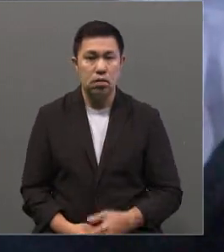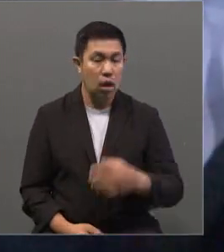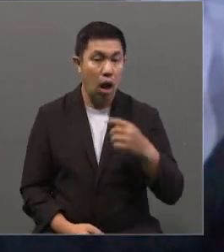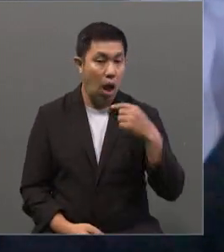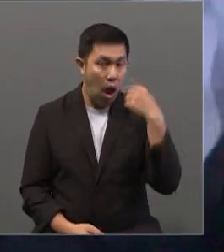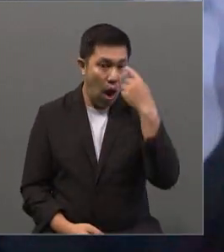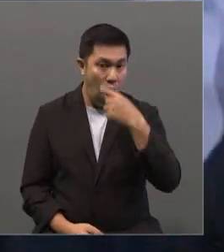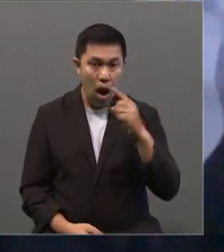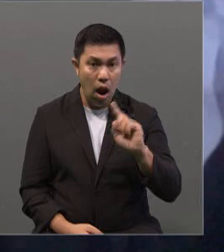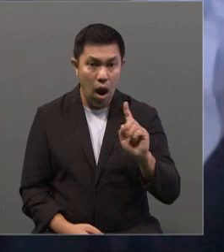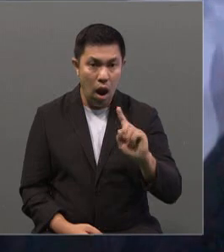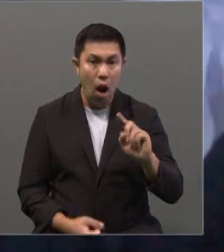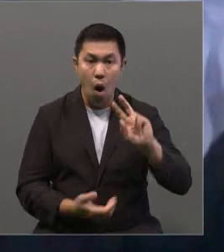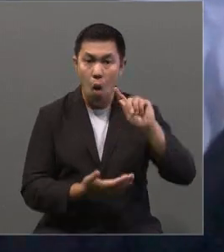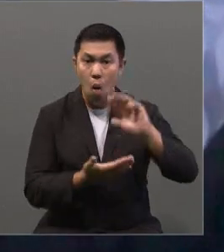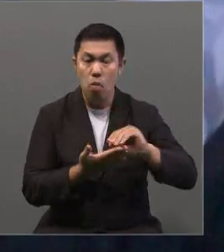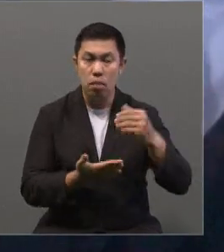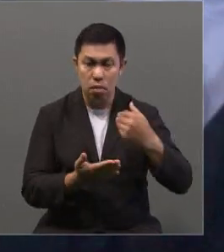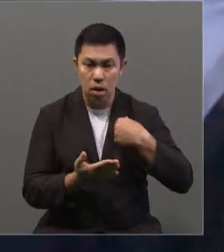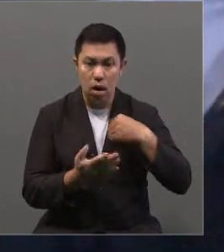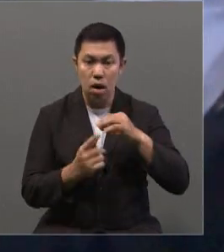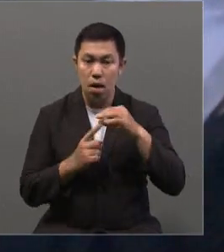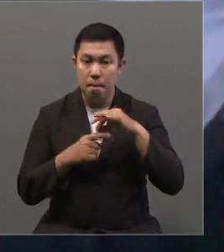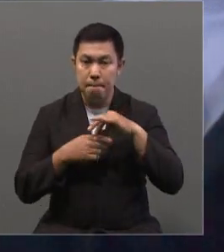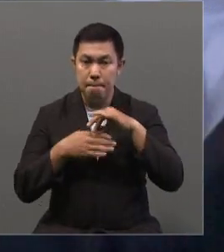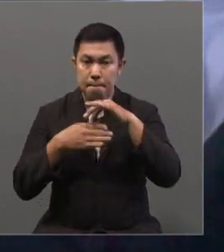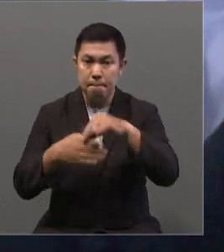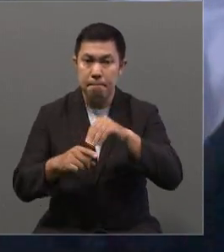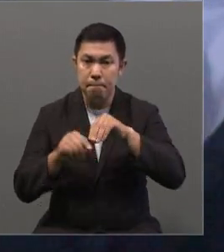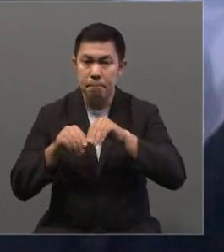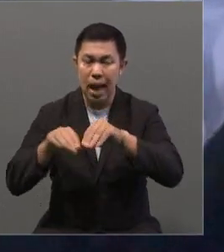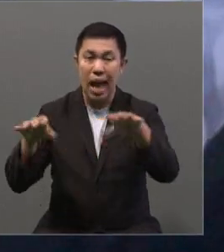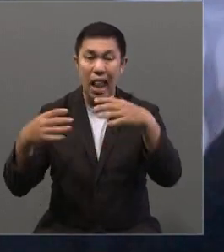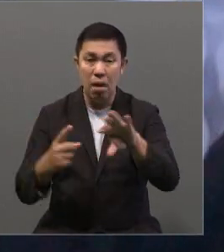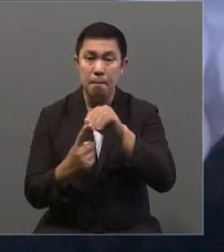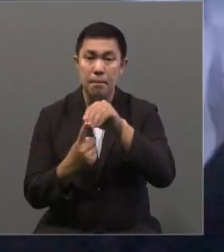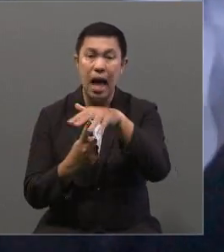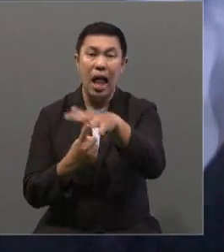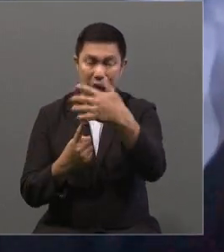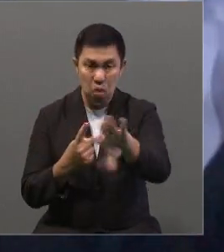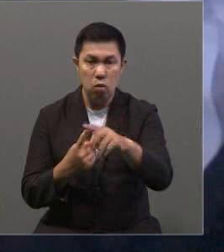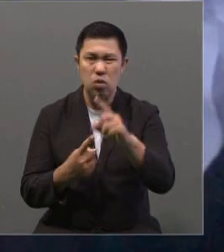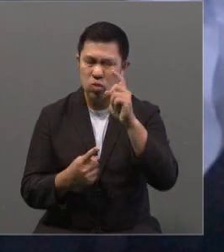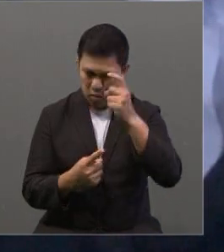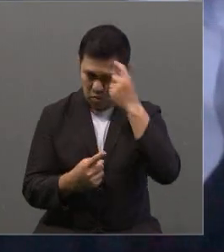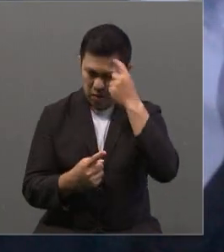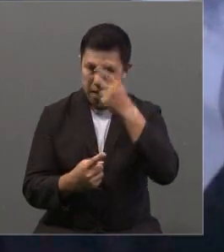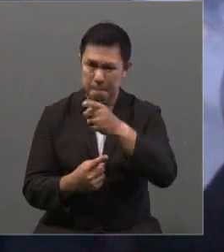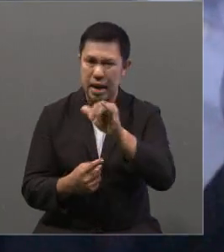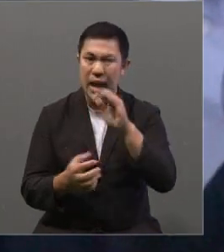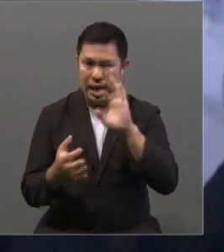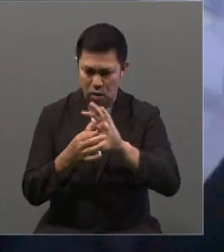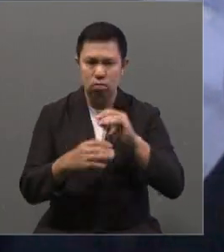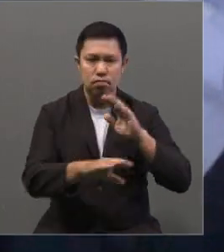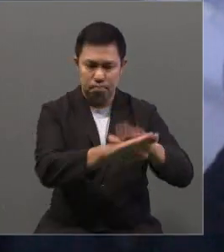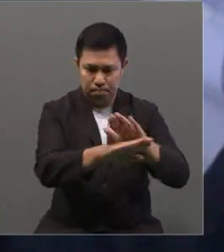ที่มีข้อมูลว่าเป็นดาวไลน์เขาถ้าผมมีข้อมูลหรือมีจากการสืบสวนเพราะว่าน่าจะเกี่ยวข้องเนี่ยยังไงผมจะเรียกทุก